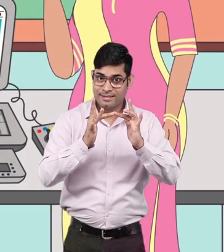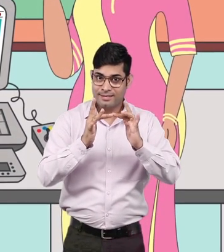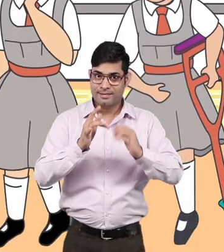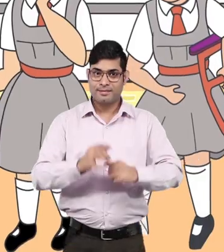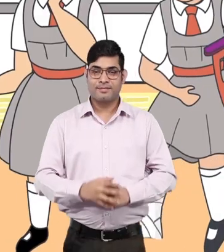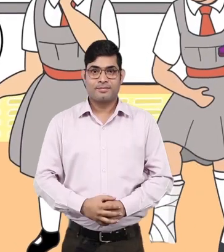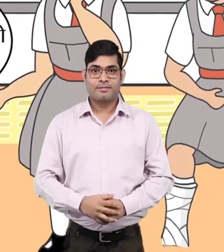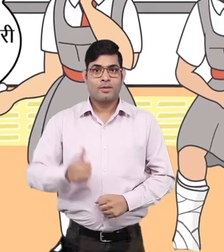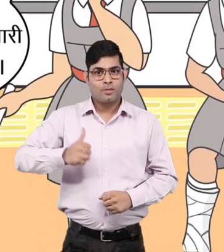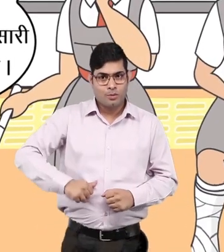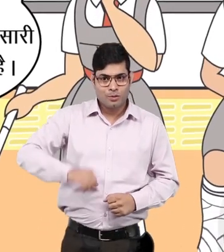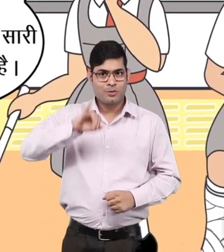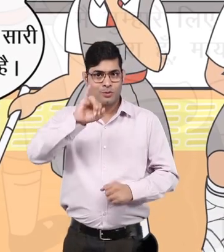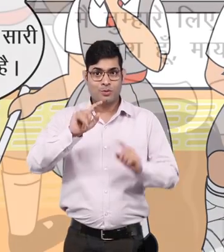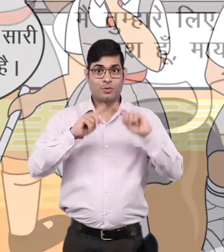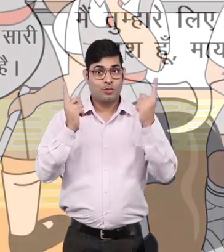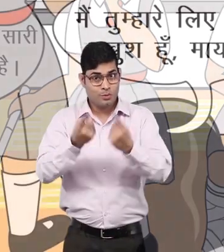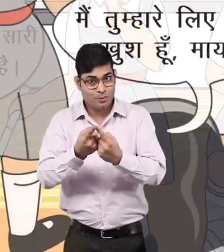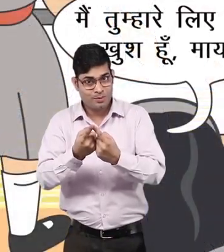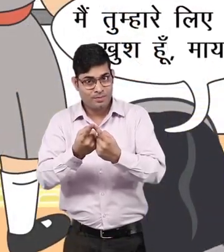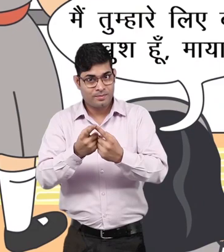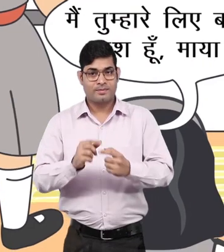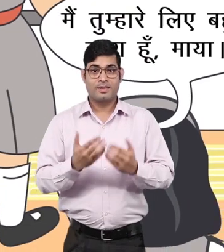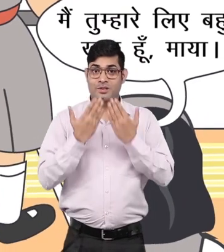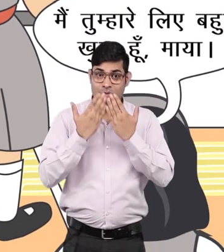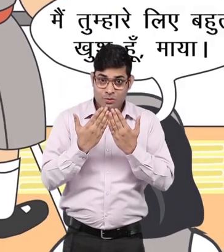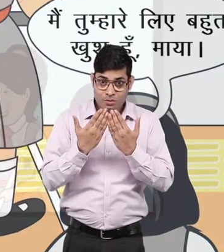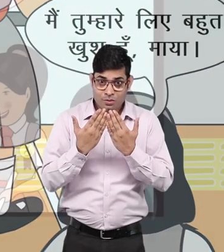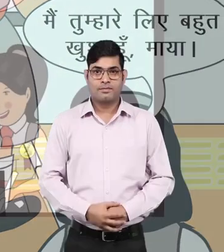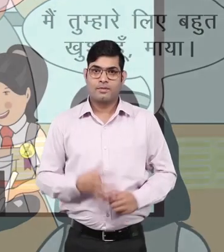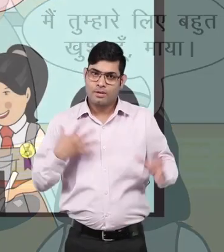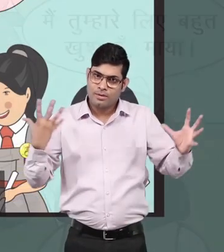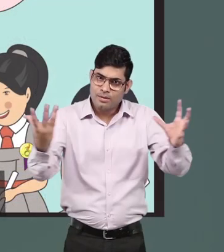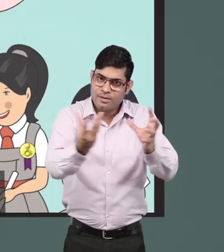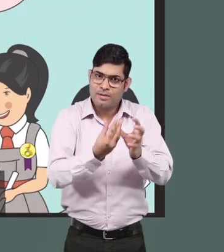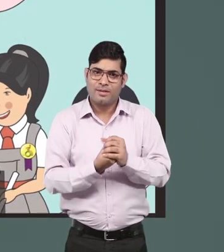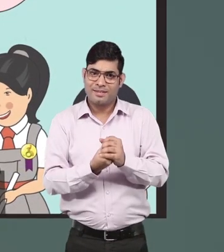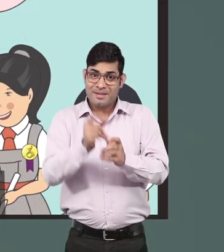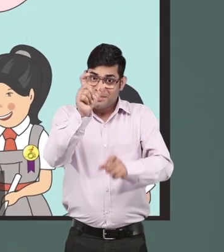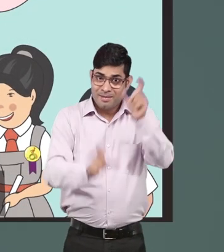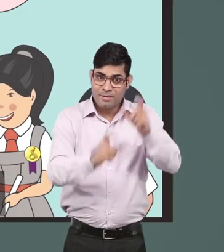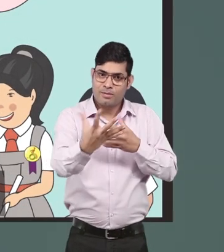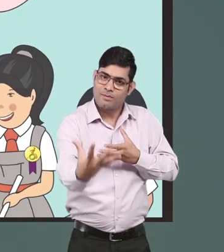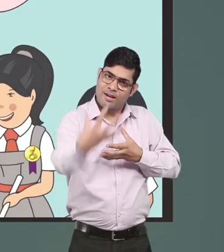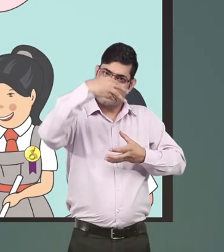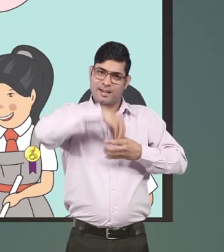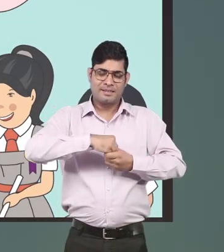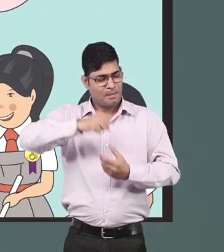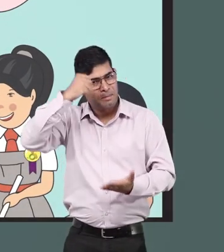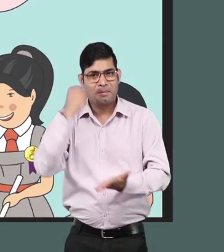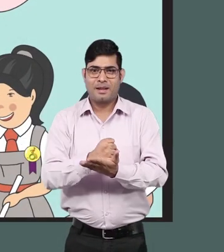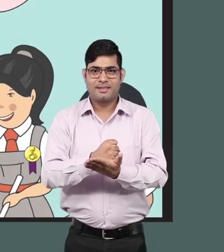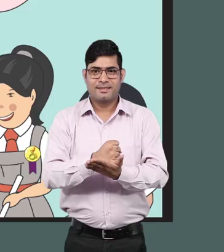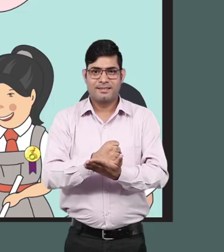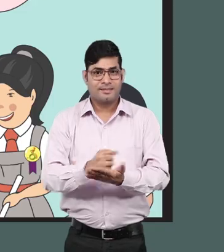इंटरनेट, शौचालय, विद्यालय, और करेंगे सुनिश्चित सबका साथ।